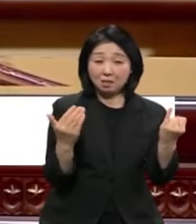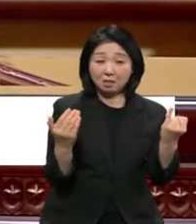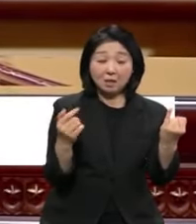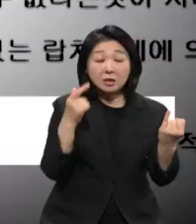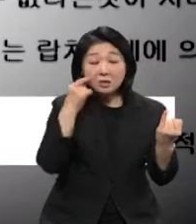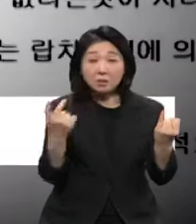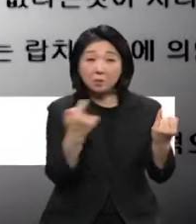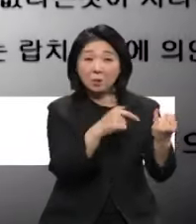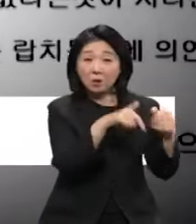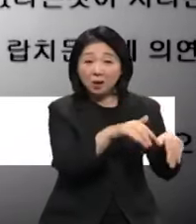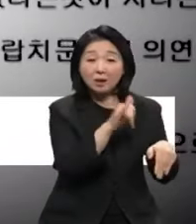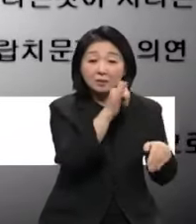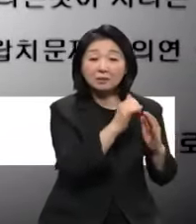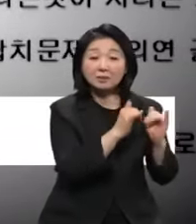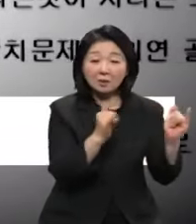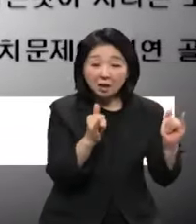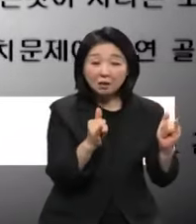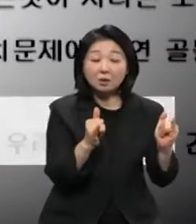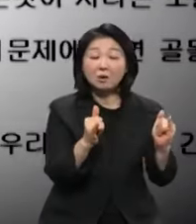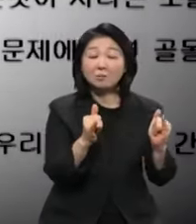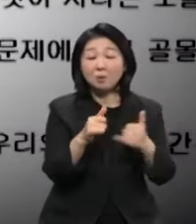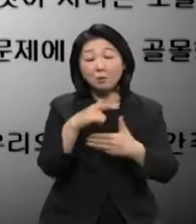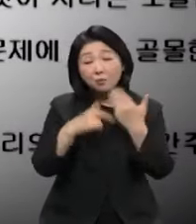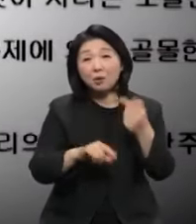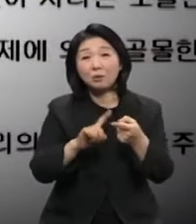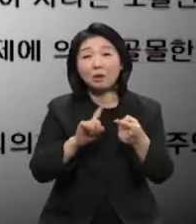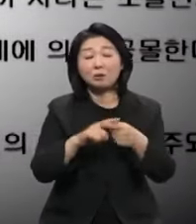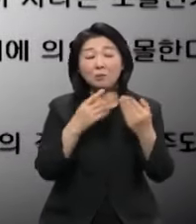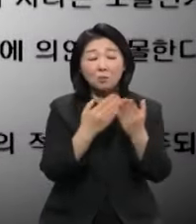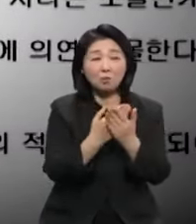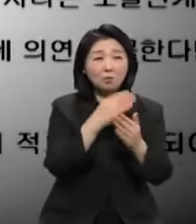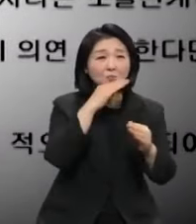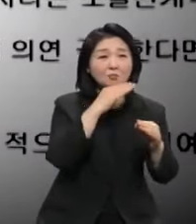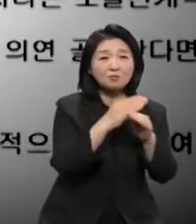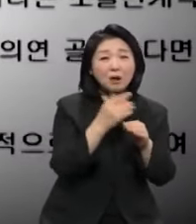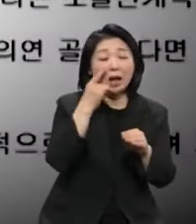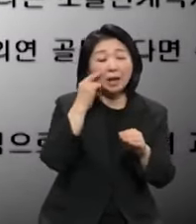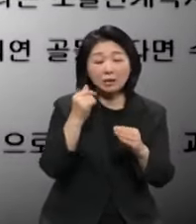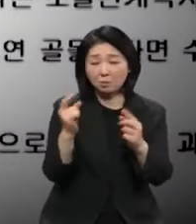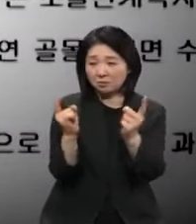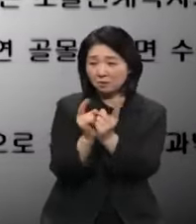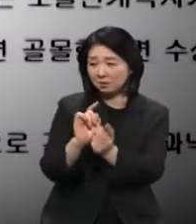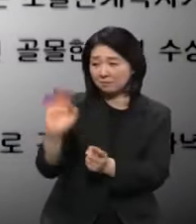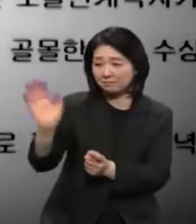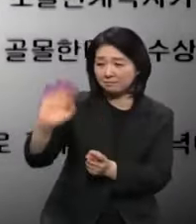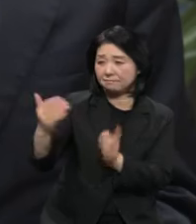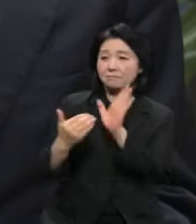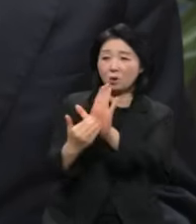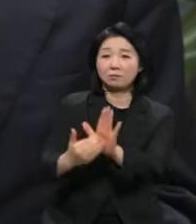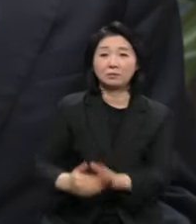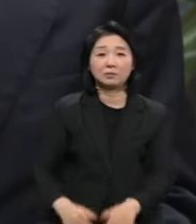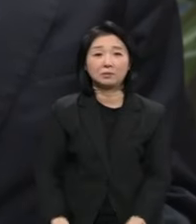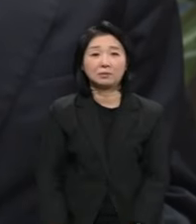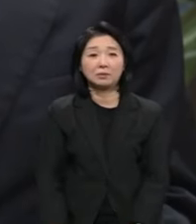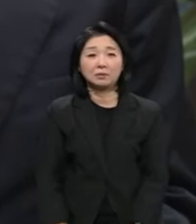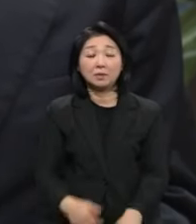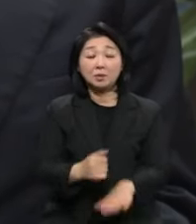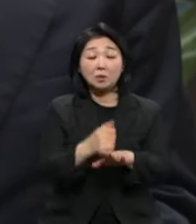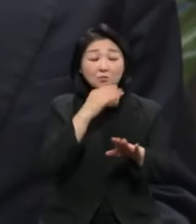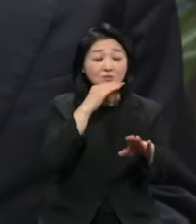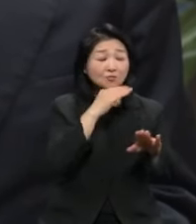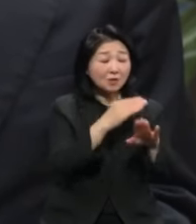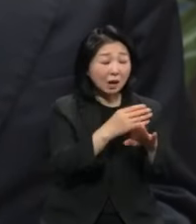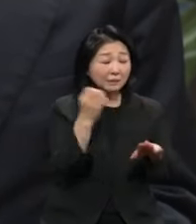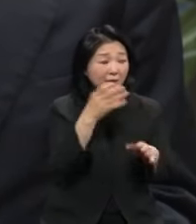프로그램을 거론한 일본을 향해 북일 정상회담은 자신들의 관심사가 아니라며 거부 의사를 밝힌 바 있어 북한 반응이